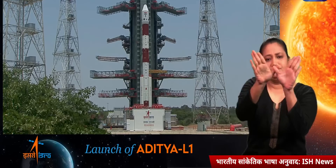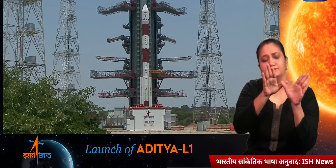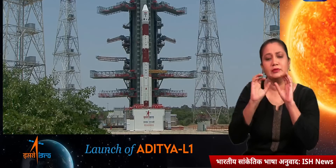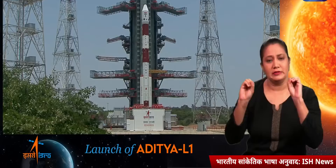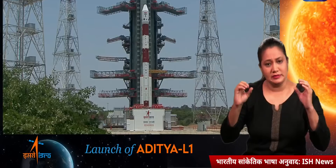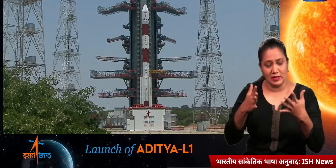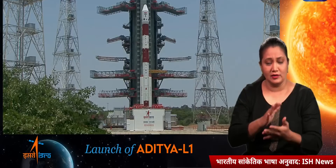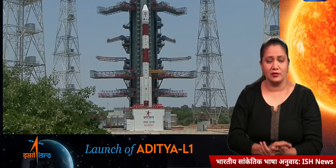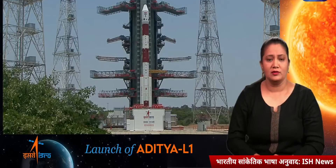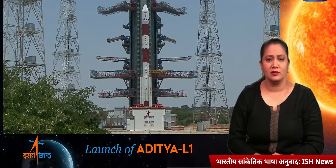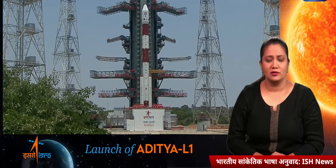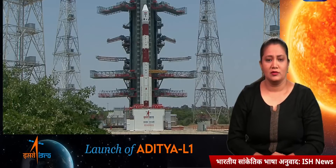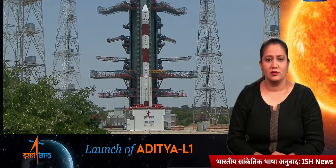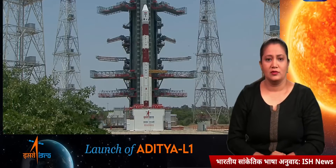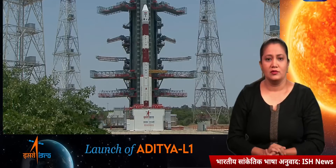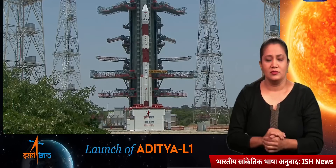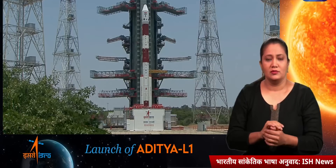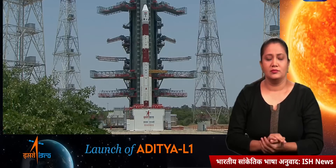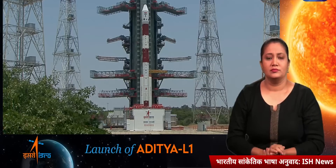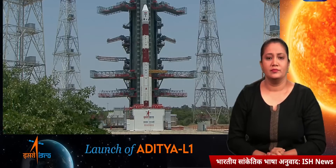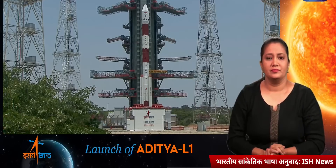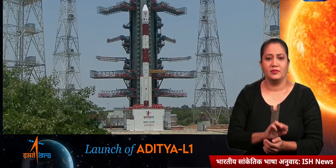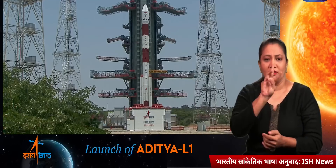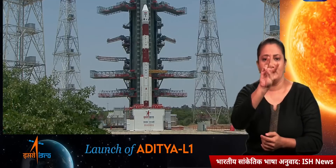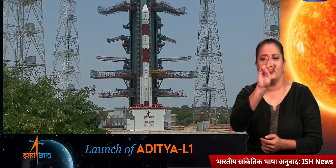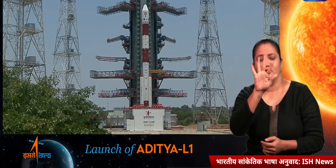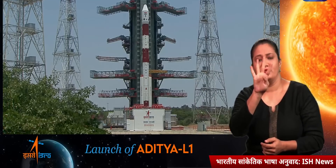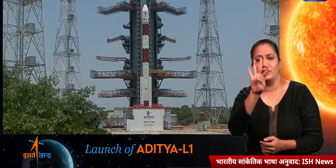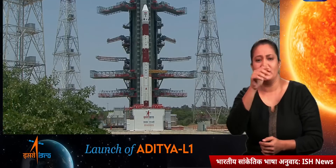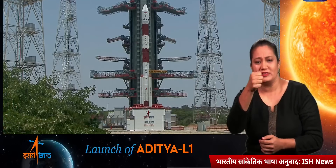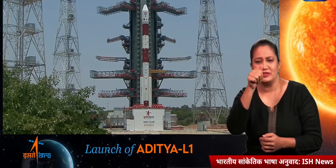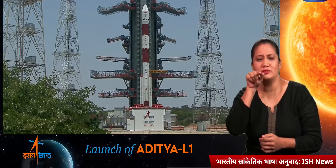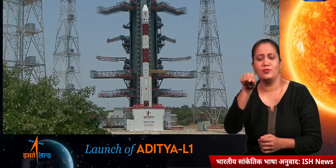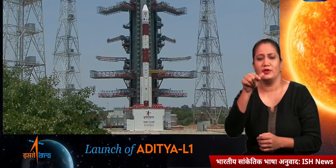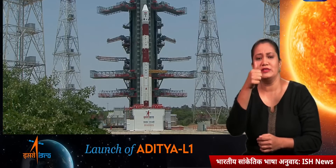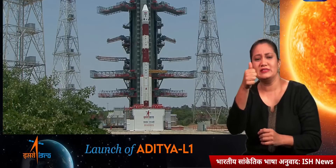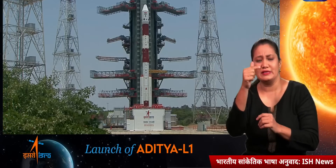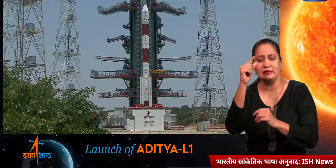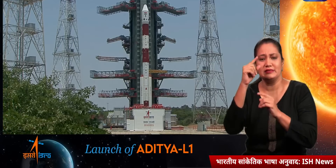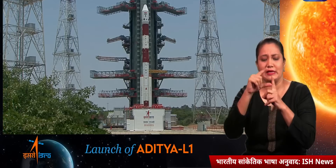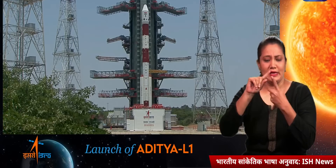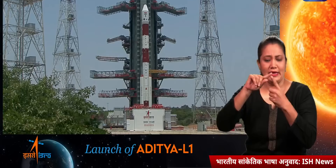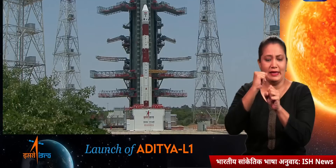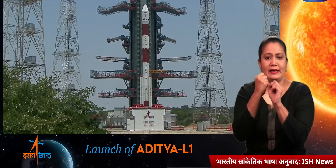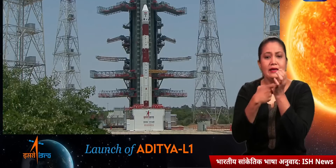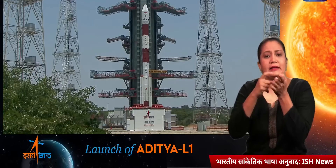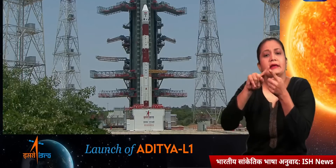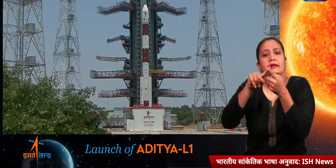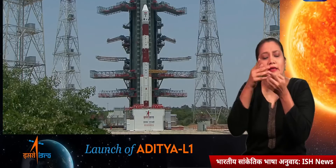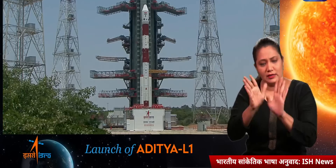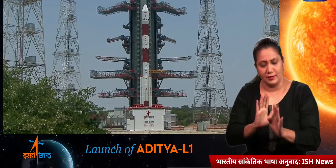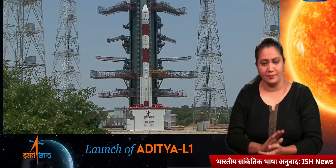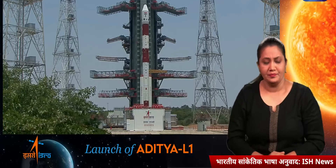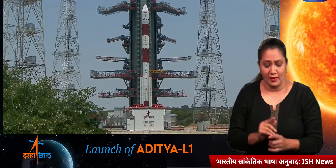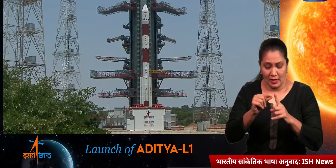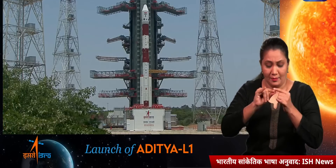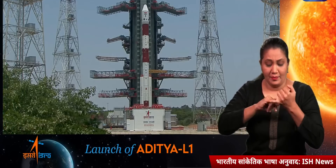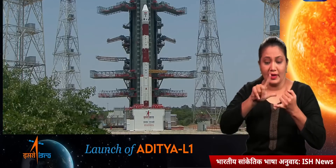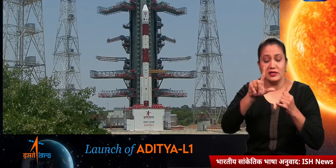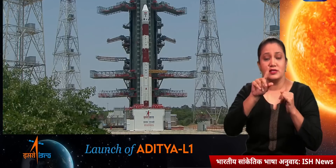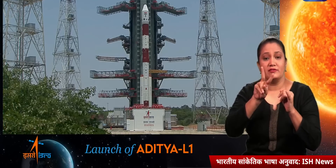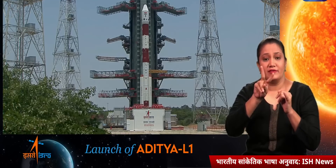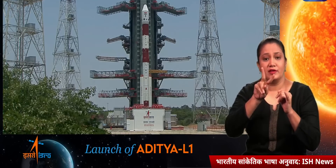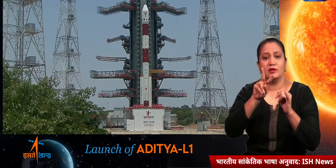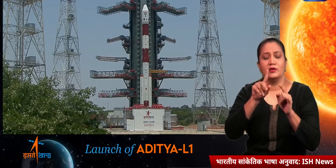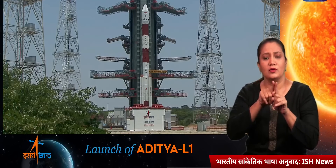में निर्धारित आर्ग्यूमेंट ऑफ पेरिजी 346.6 डिग्री को प्राप्त करने के लिए PSLV के चतुर्थ चरण